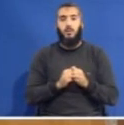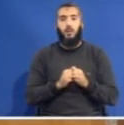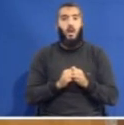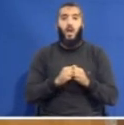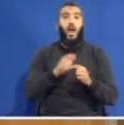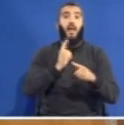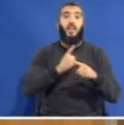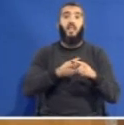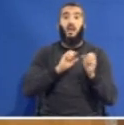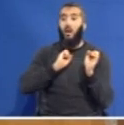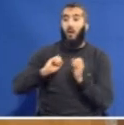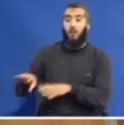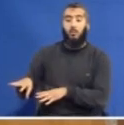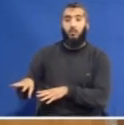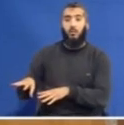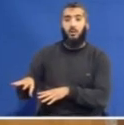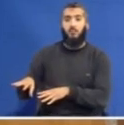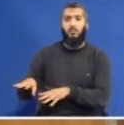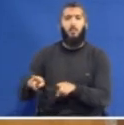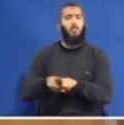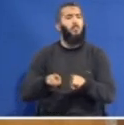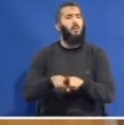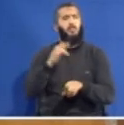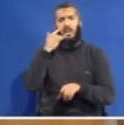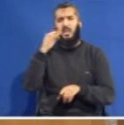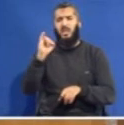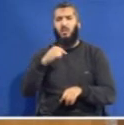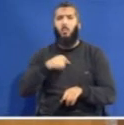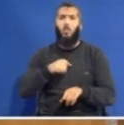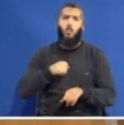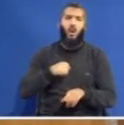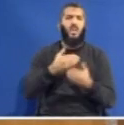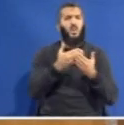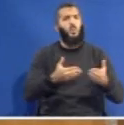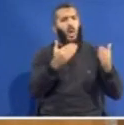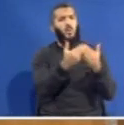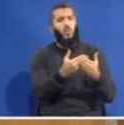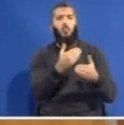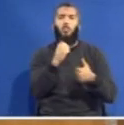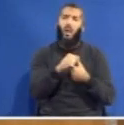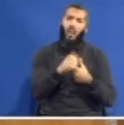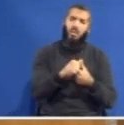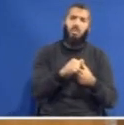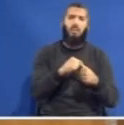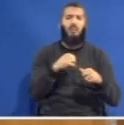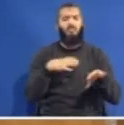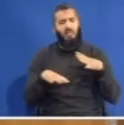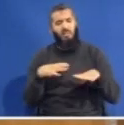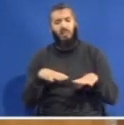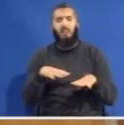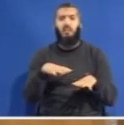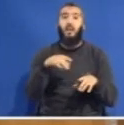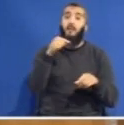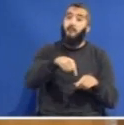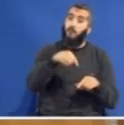تركه بأي حال من الأحوال. فالصلاة عماد الدين كما قال النبي